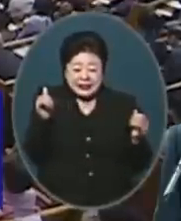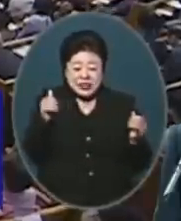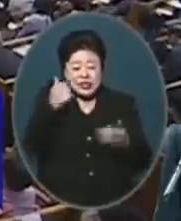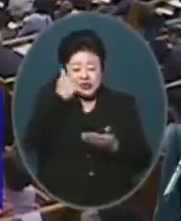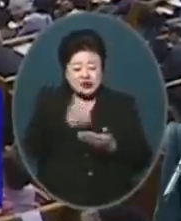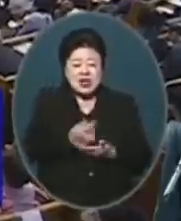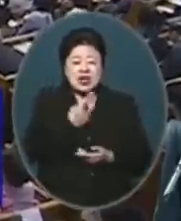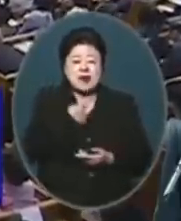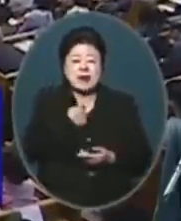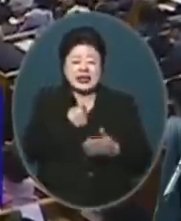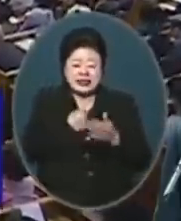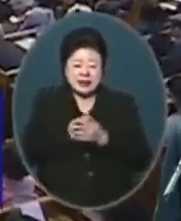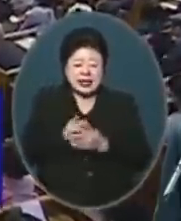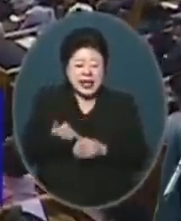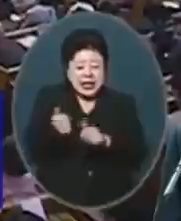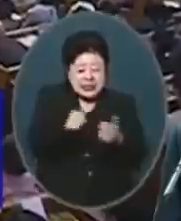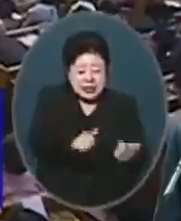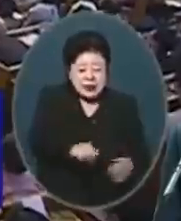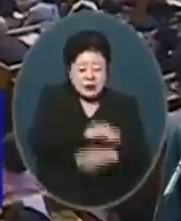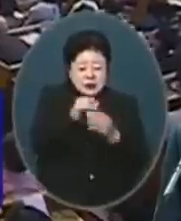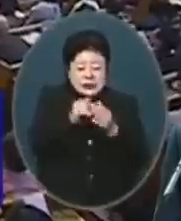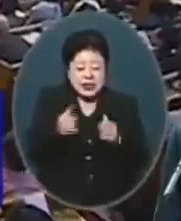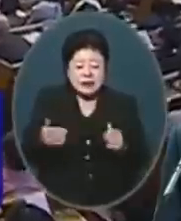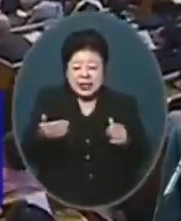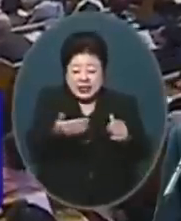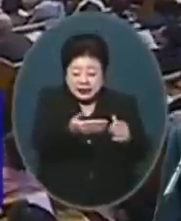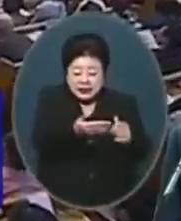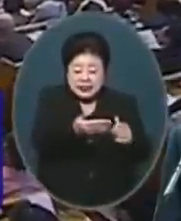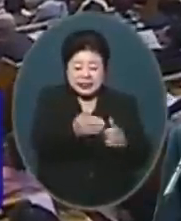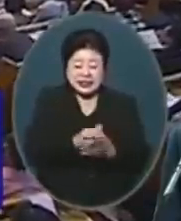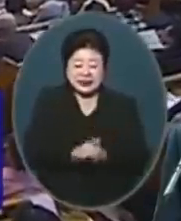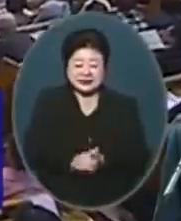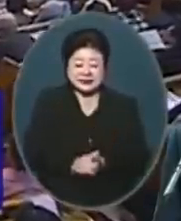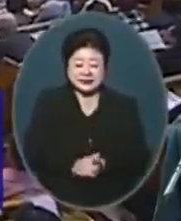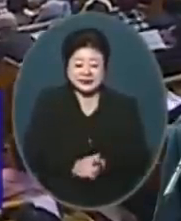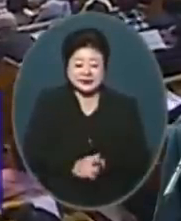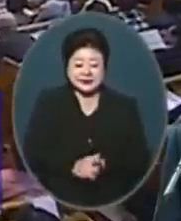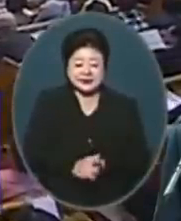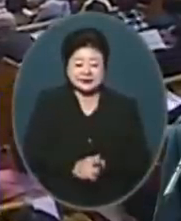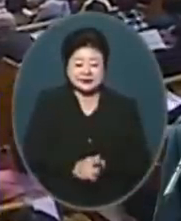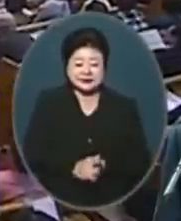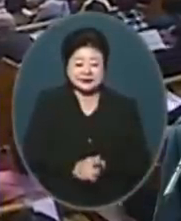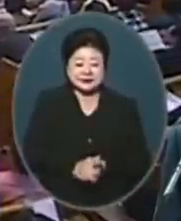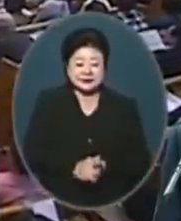사람이 죄를 지었으므로 사망의 모든 사람에게 이르렀느니라.